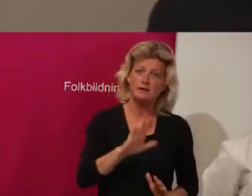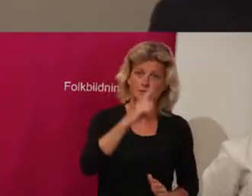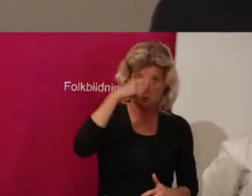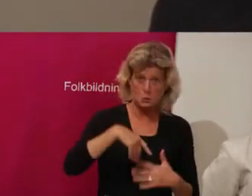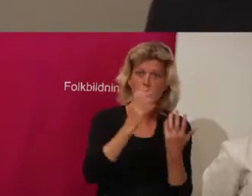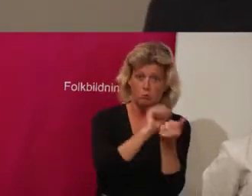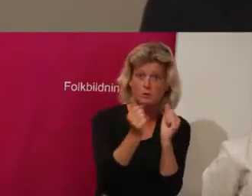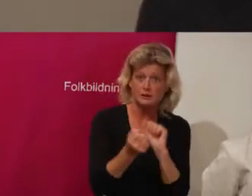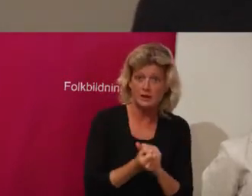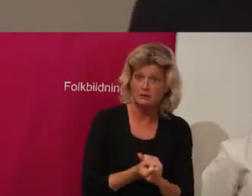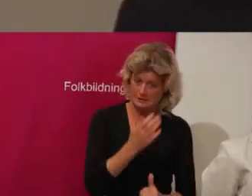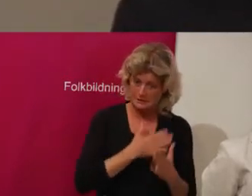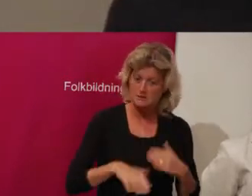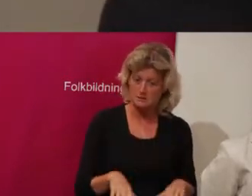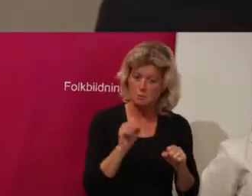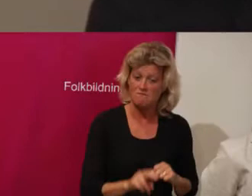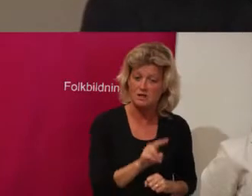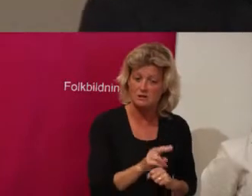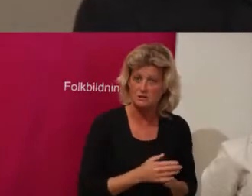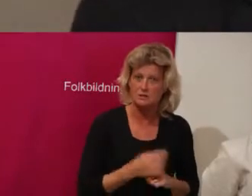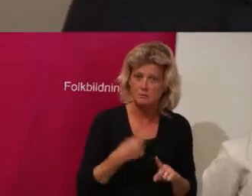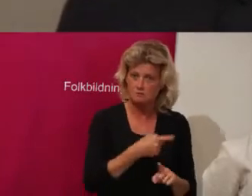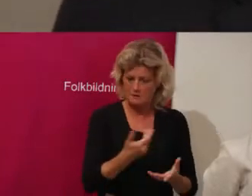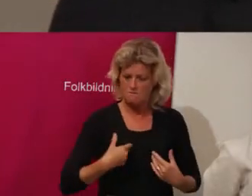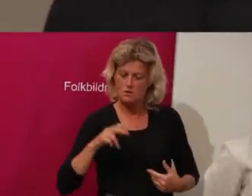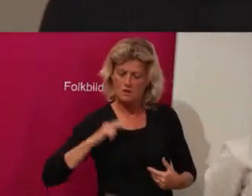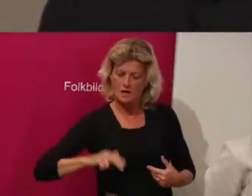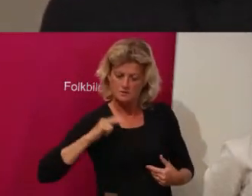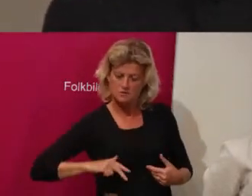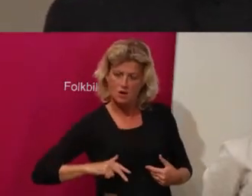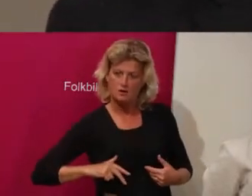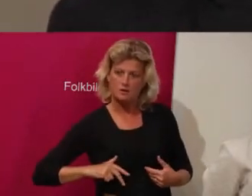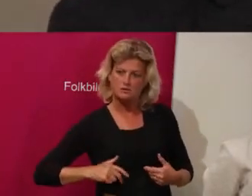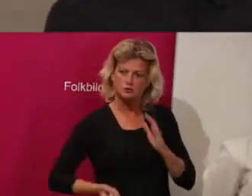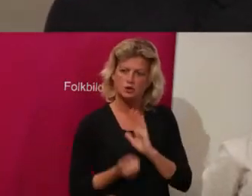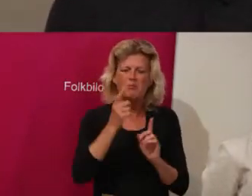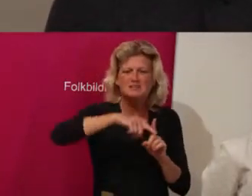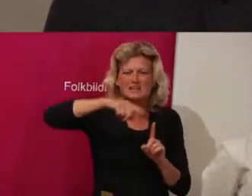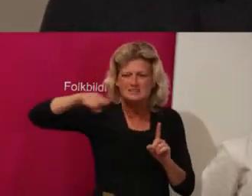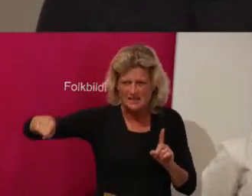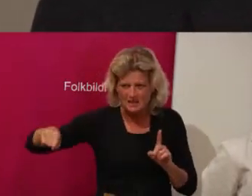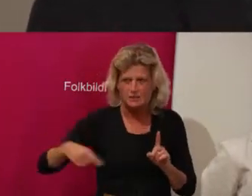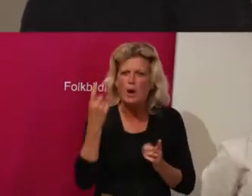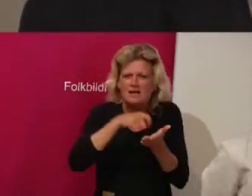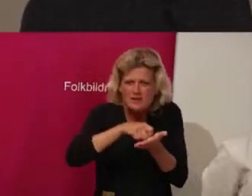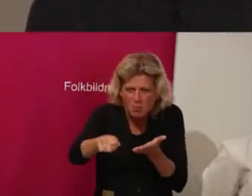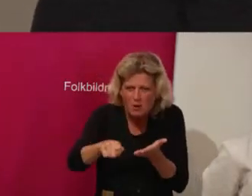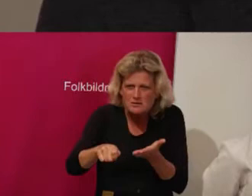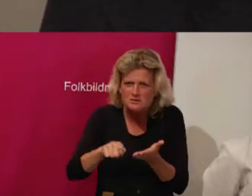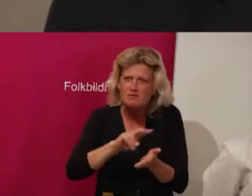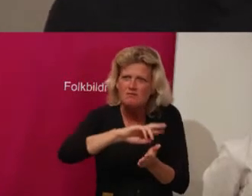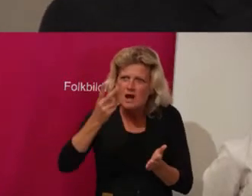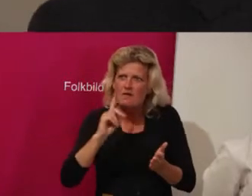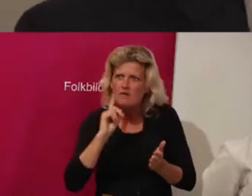uppdrag. Och vi har också ansvar för officiell statistik. Och en rapport som vi återkommande ger ut vartannat